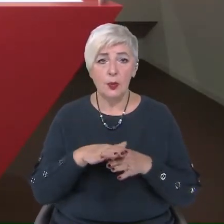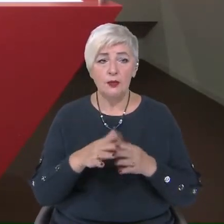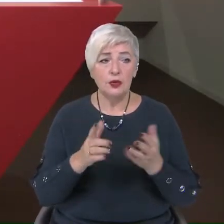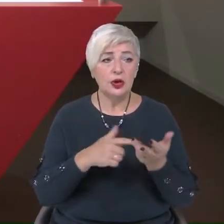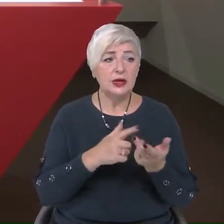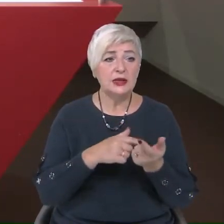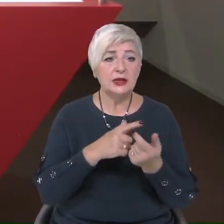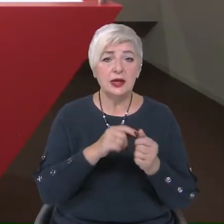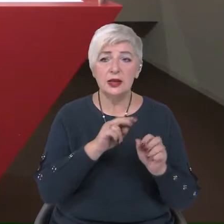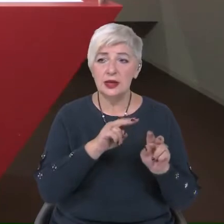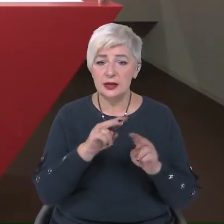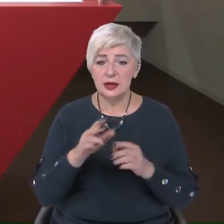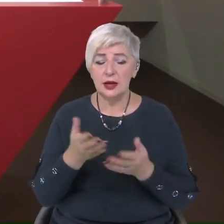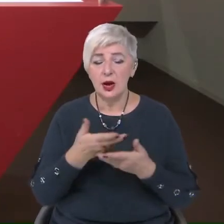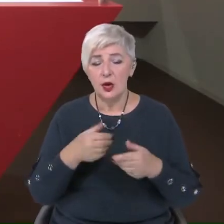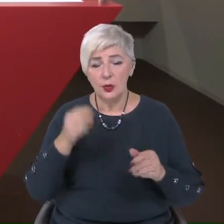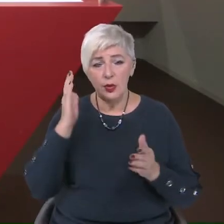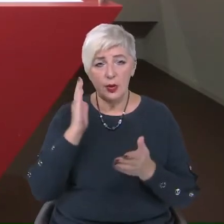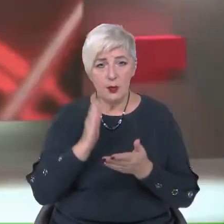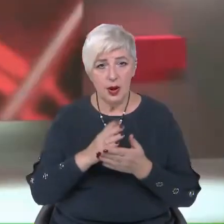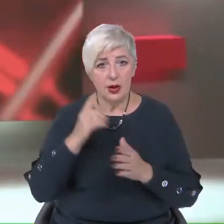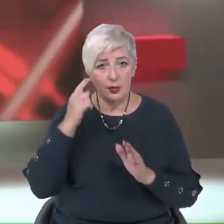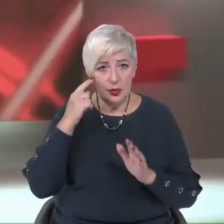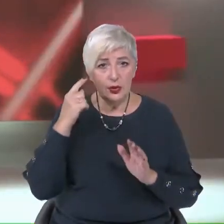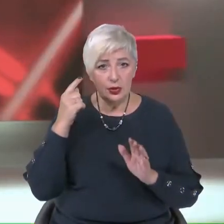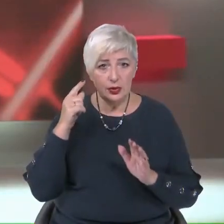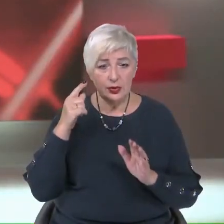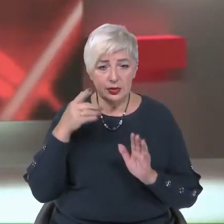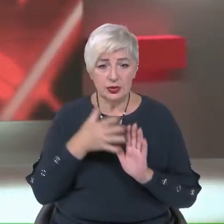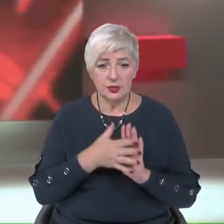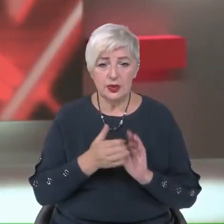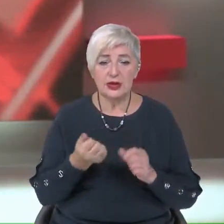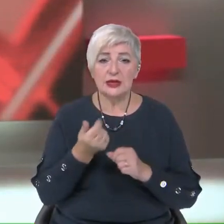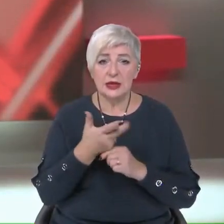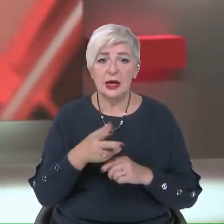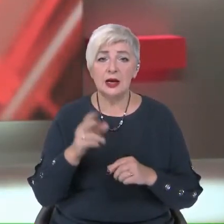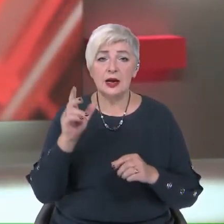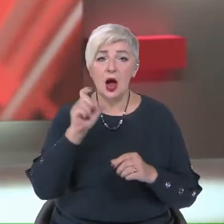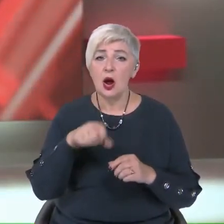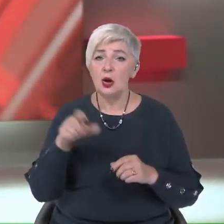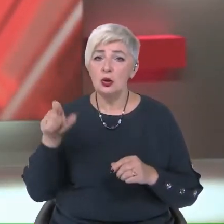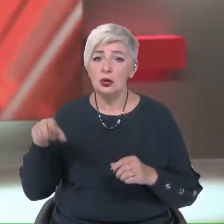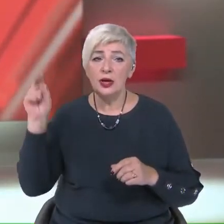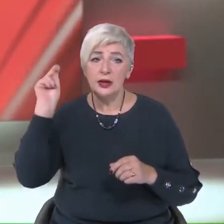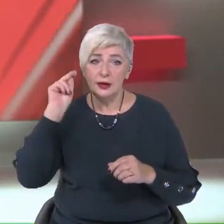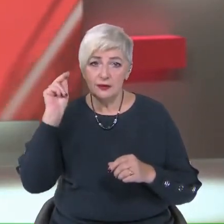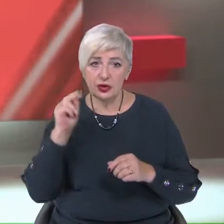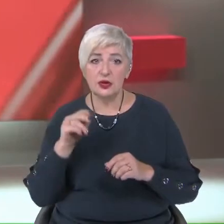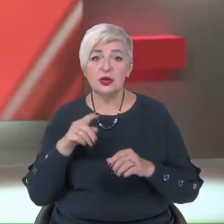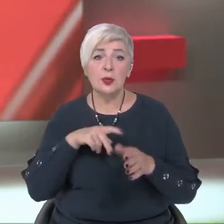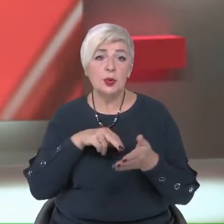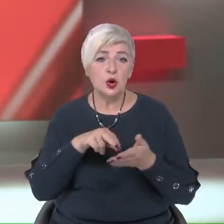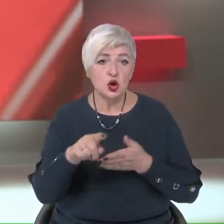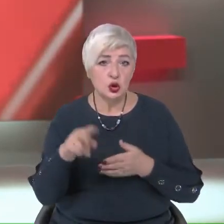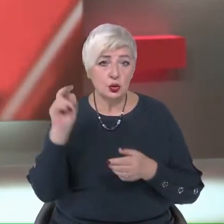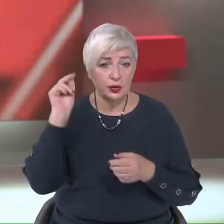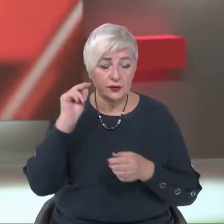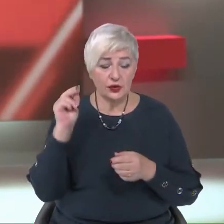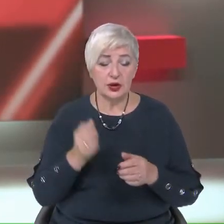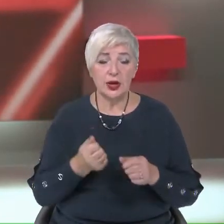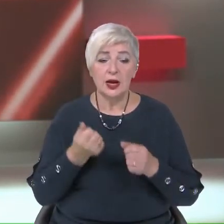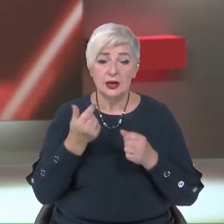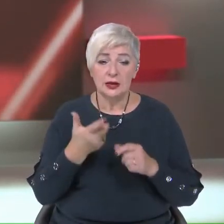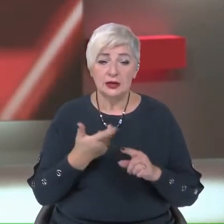ми маємо розуміння, скільки осіб навчилося, прийшло саме навчання. Оскільки це навчання